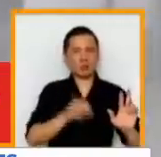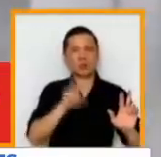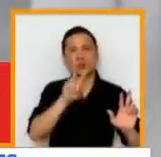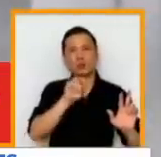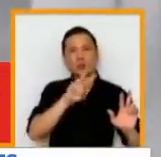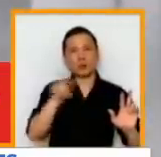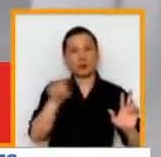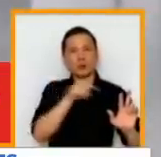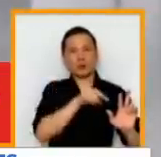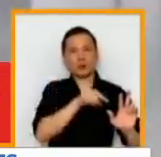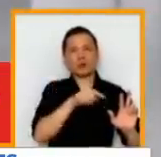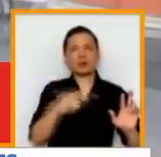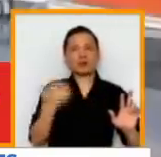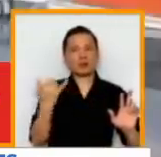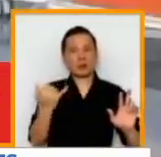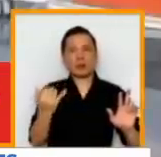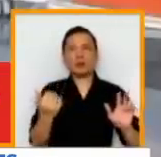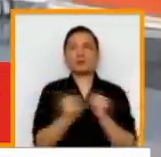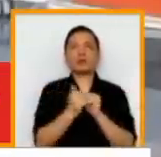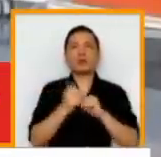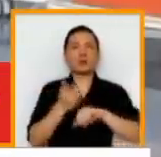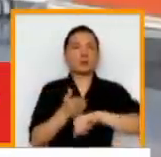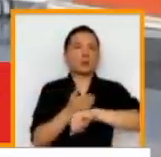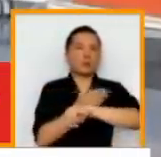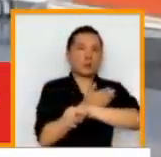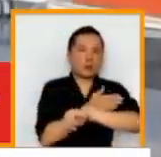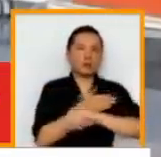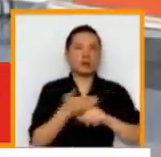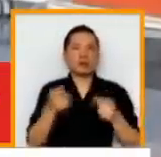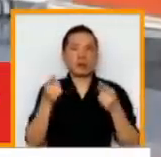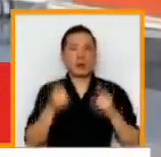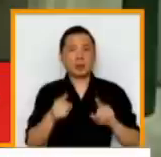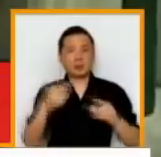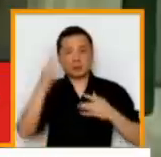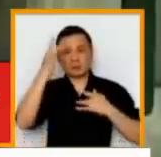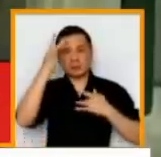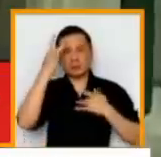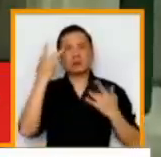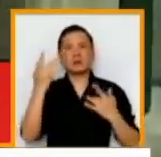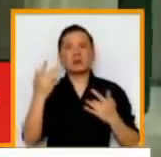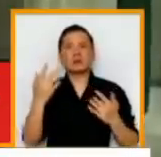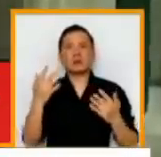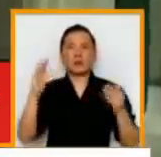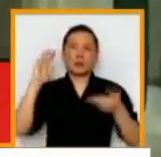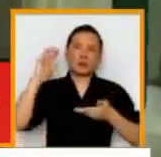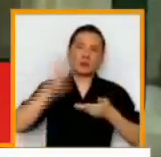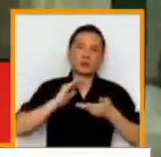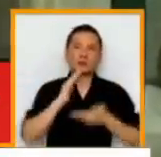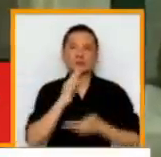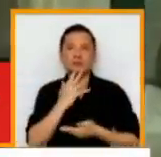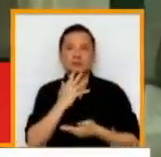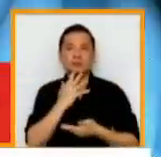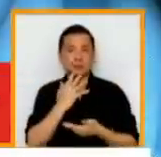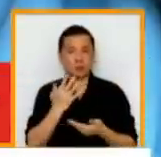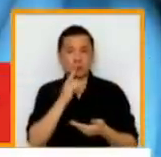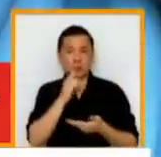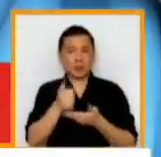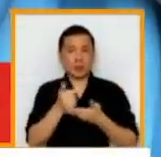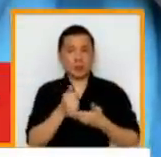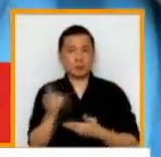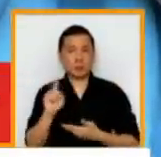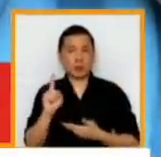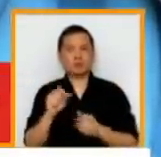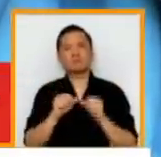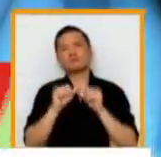posibleng bumubuti na ang pagtugon sa kondisyon ng mga nagkakasakit. Posibleng nakatulong din daw ang patuloy na